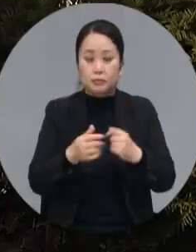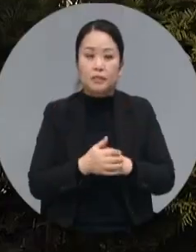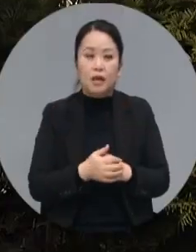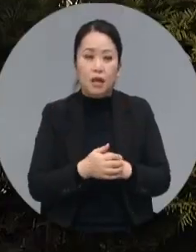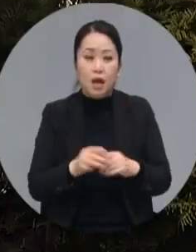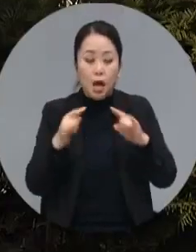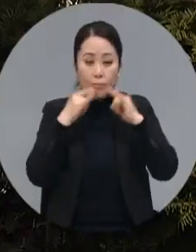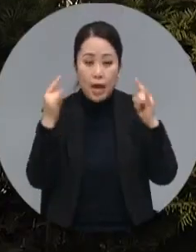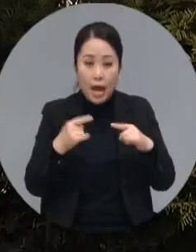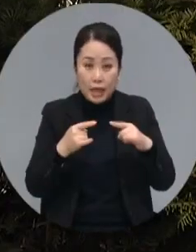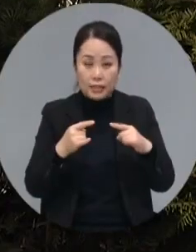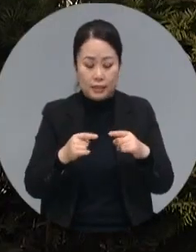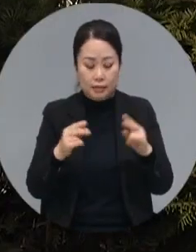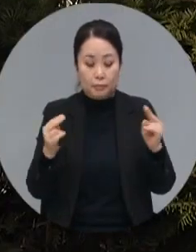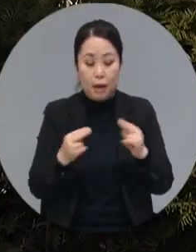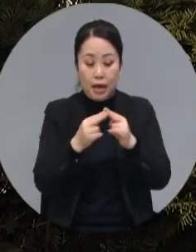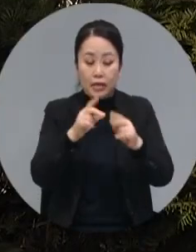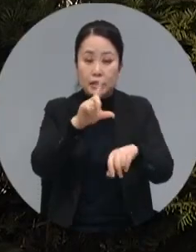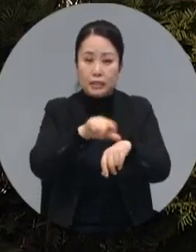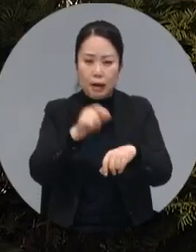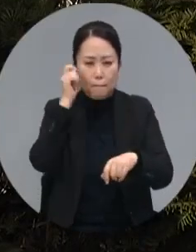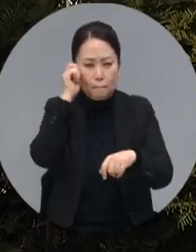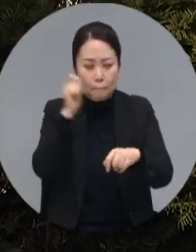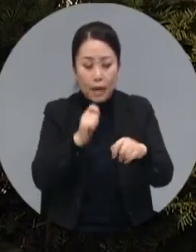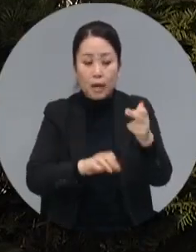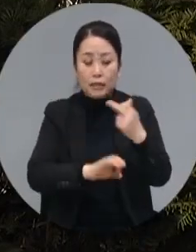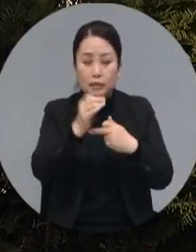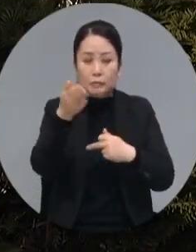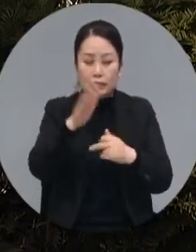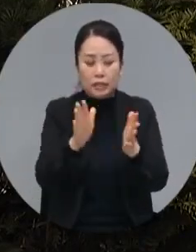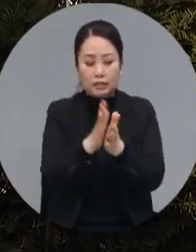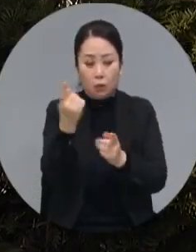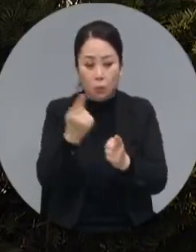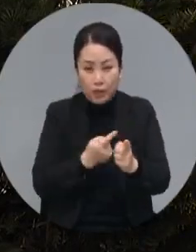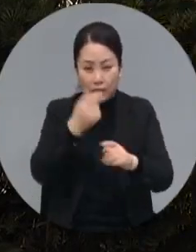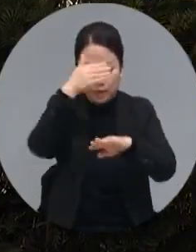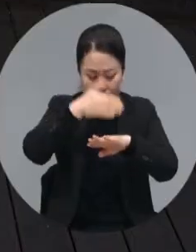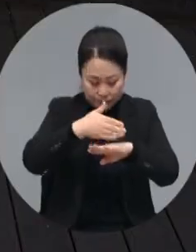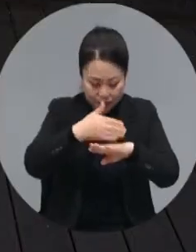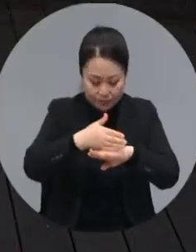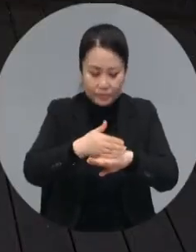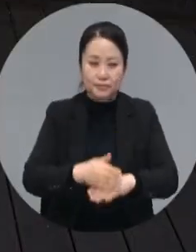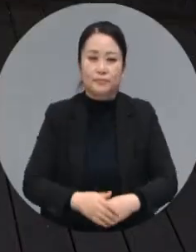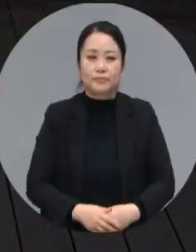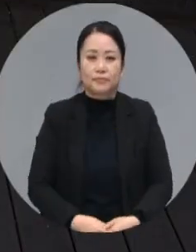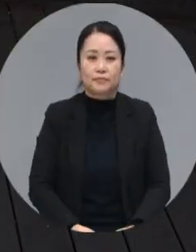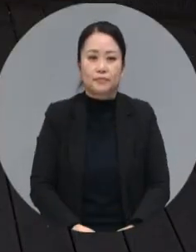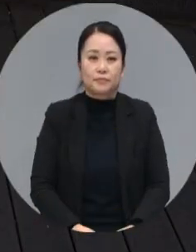프랑스 파리 시각으로 이른 아침인데, 네. 직접 와주셔서 감사합니다. 네, 감사합니다. 고맙습니다.